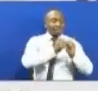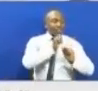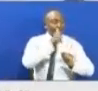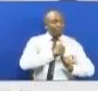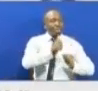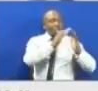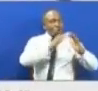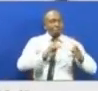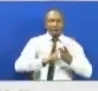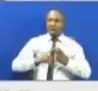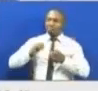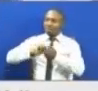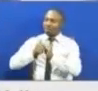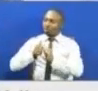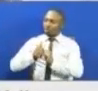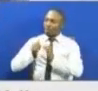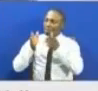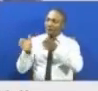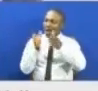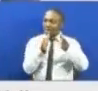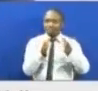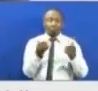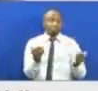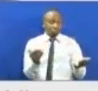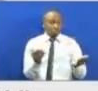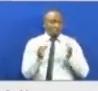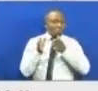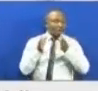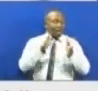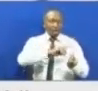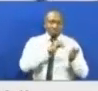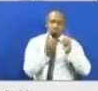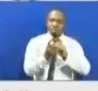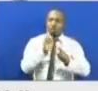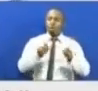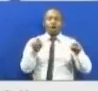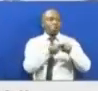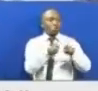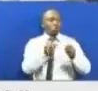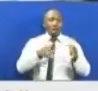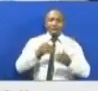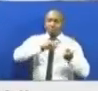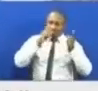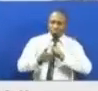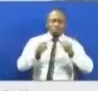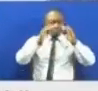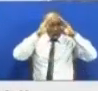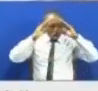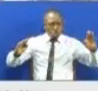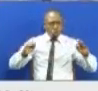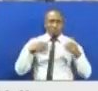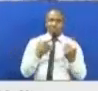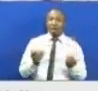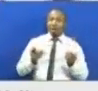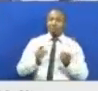vya mpangaji, upangaji mpaka undugu, upangaji mpaka uadui pia. Bas, kama maisha yenyewe ndio